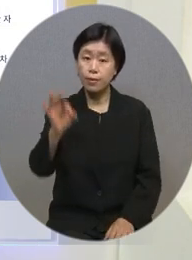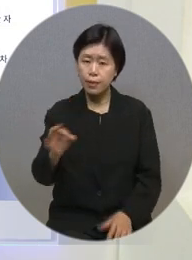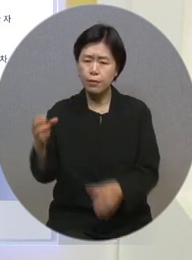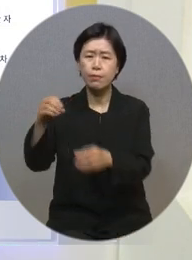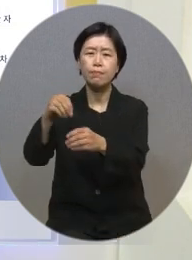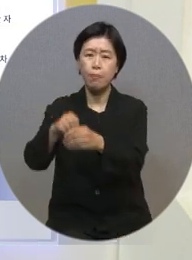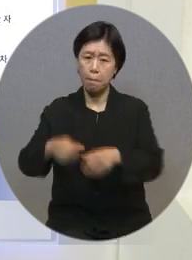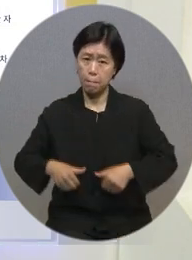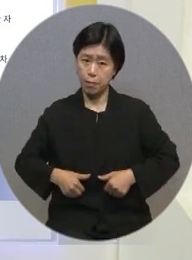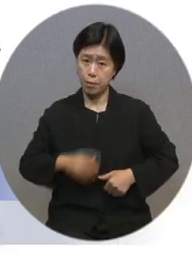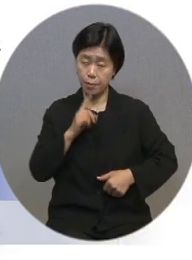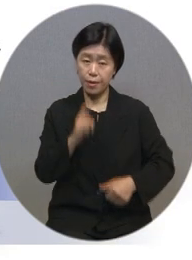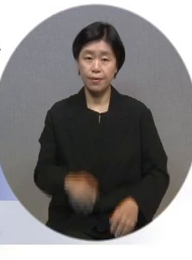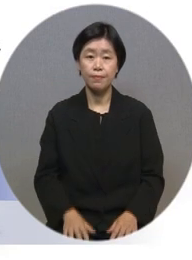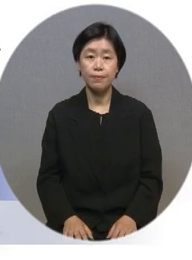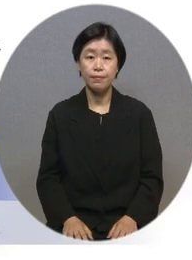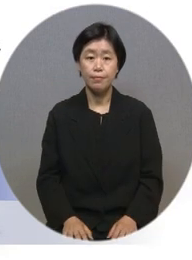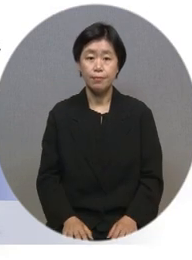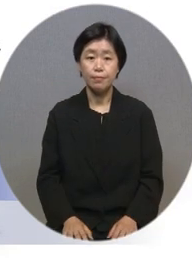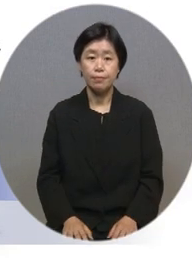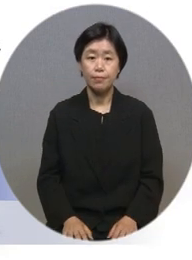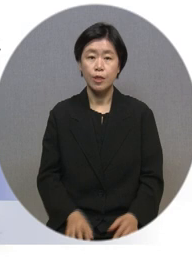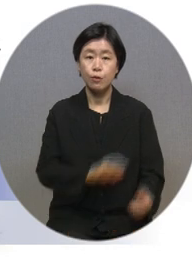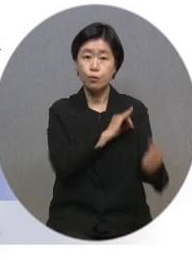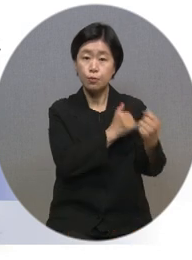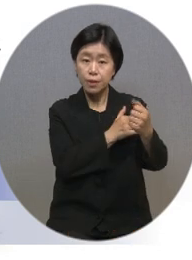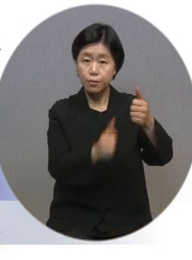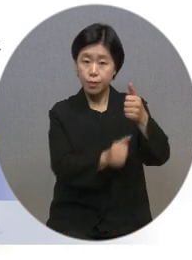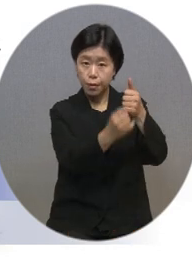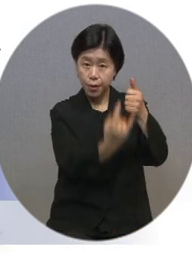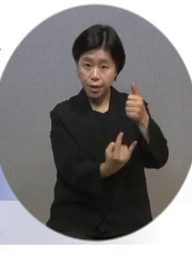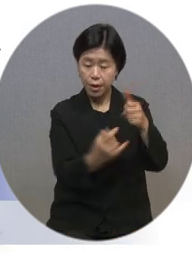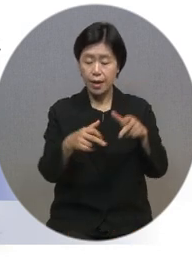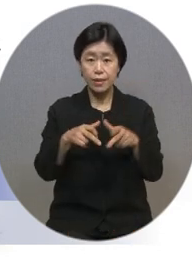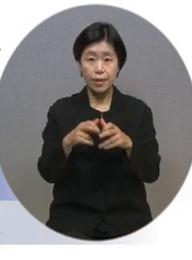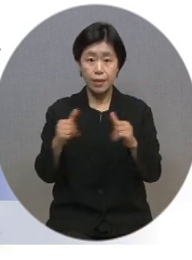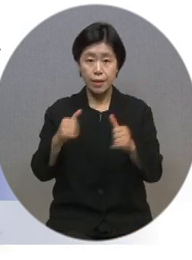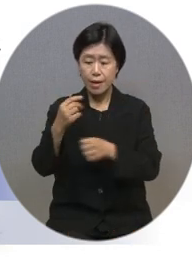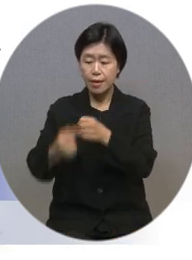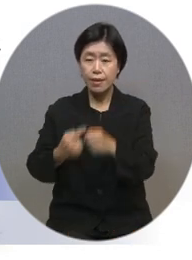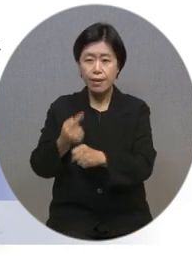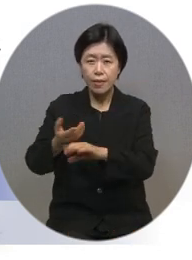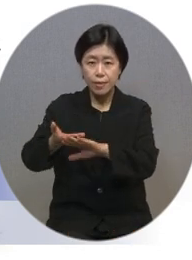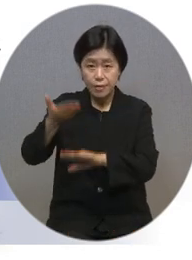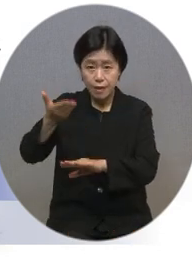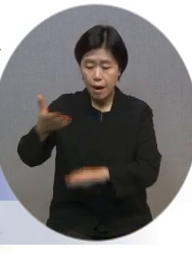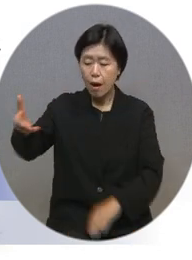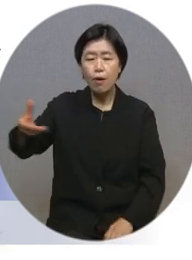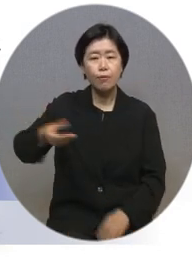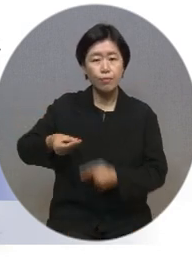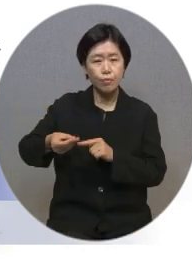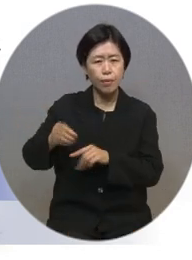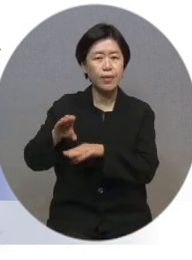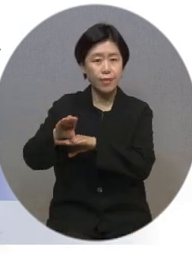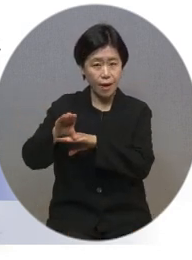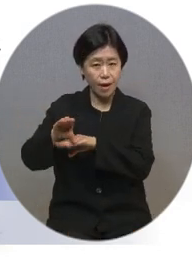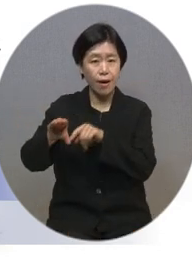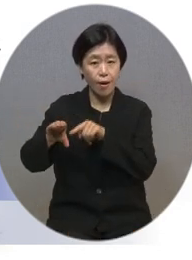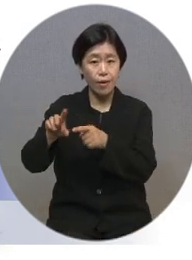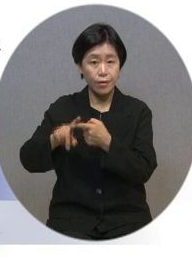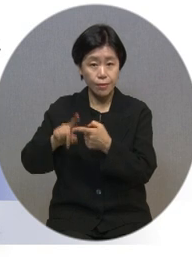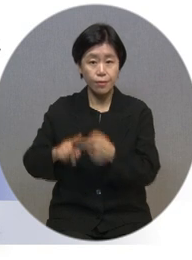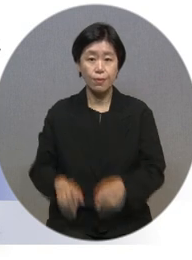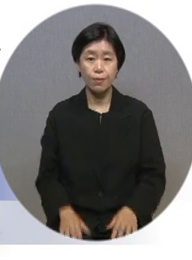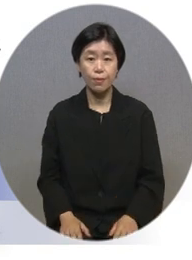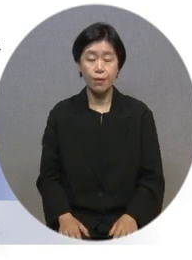한다는 판단이 나왔습니다이 국민권익위원회가 장애인이 1년 이상 리스 또는 렌트 형식으로 임차한 차량을